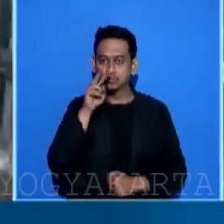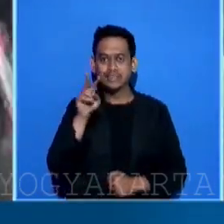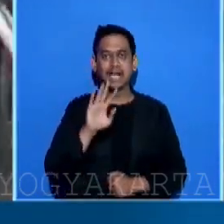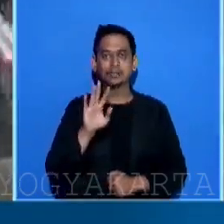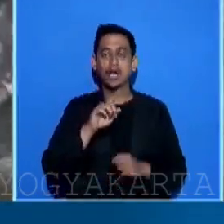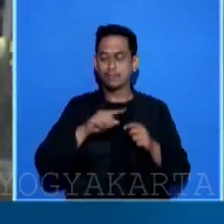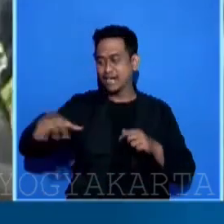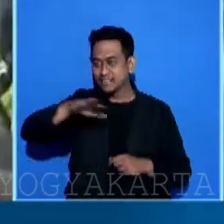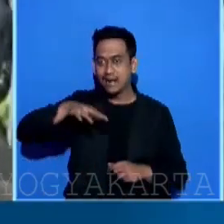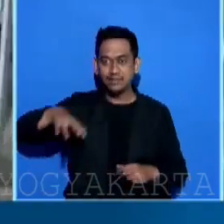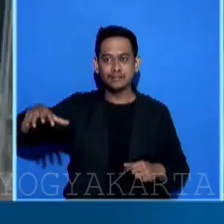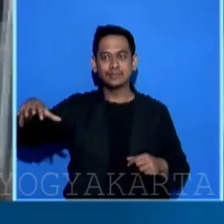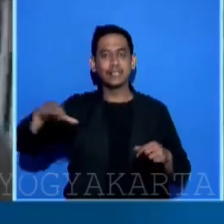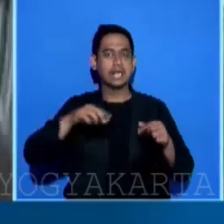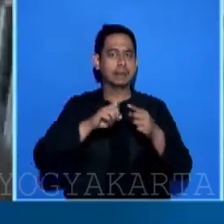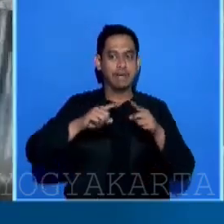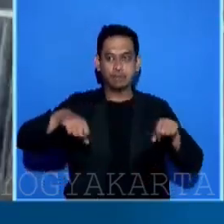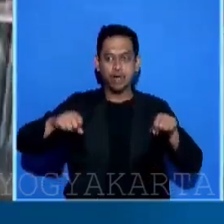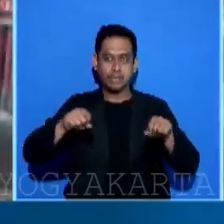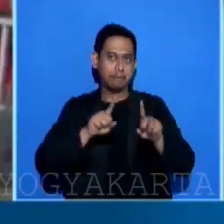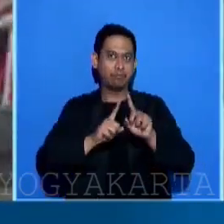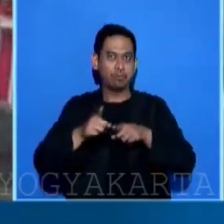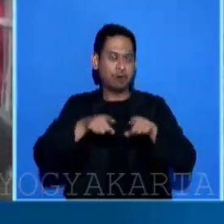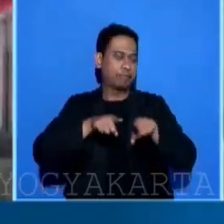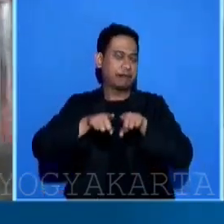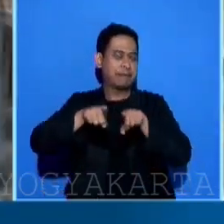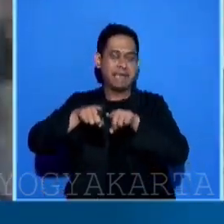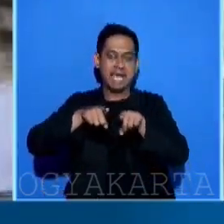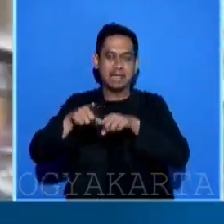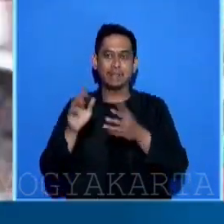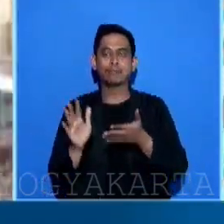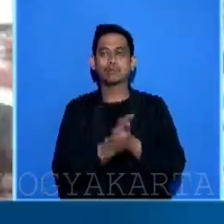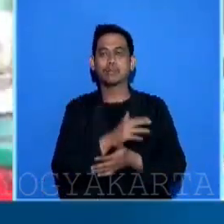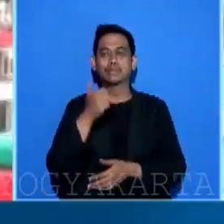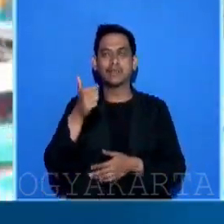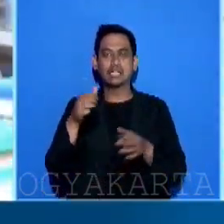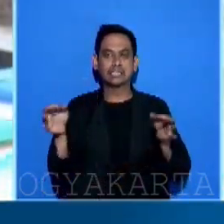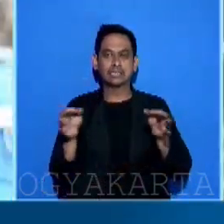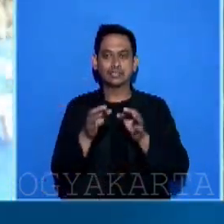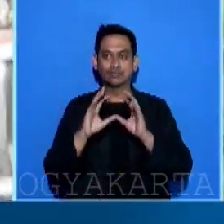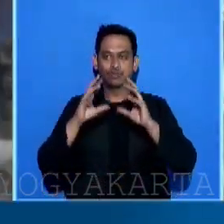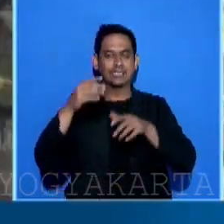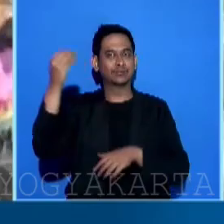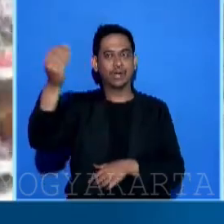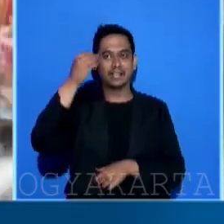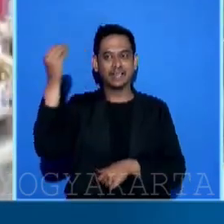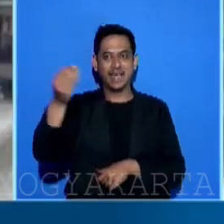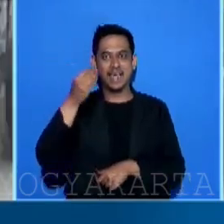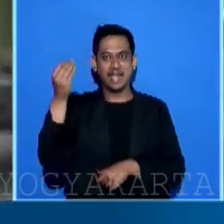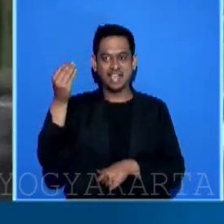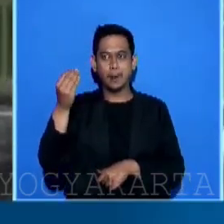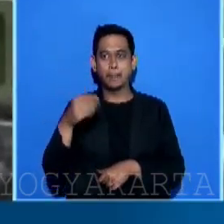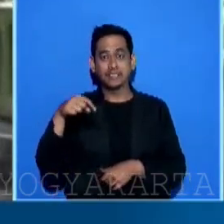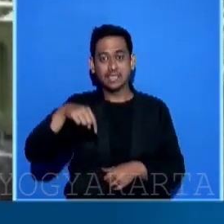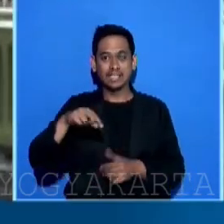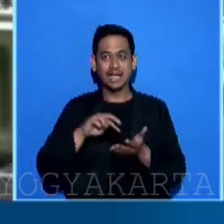rekan-rekan pembalap di lokasi penyelenggaraan motor trail juga berkesempatan lebih dekat mengenal dunia pariwisata di kepuharjo sehingga